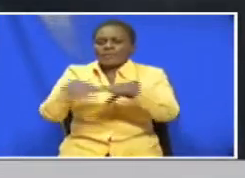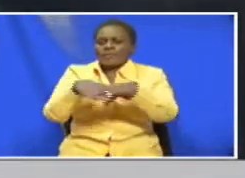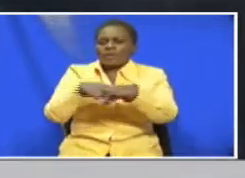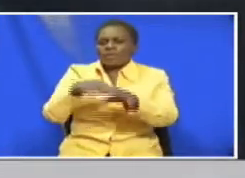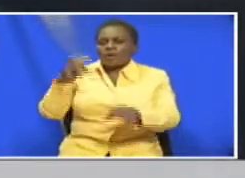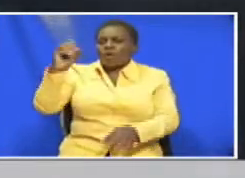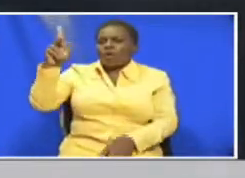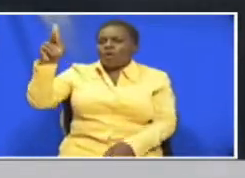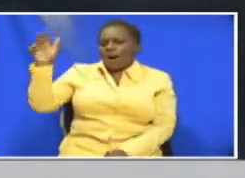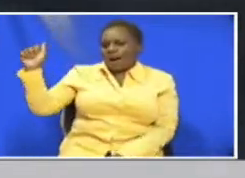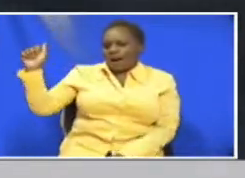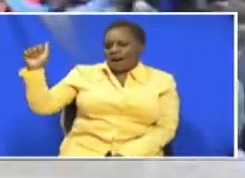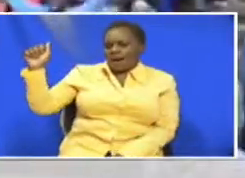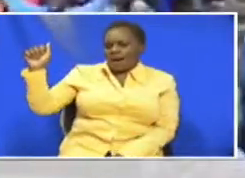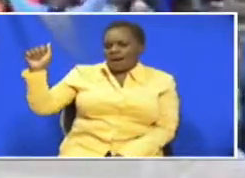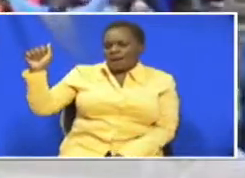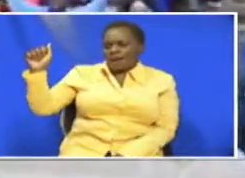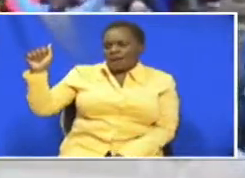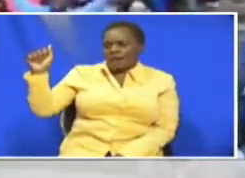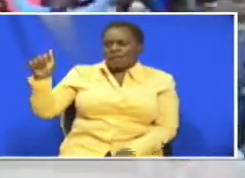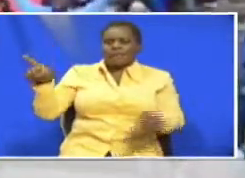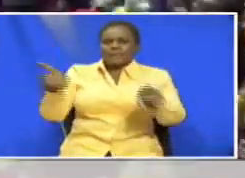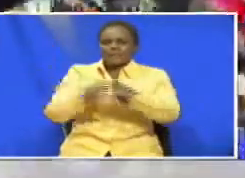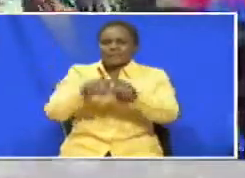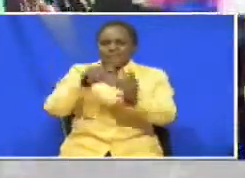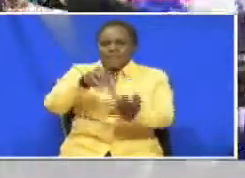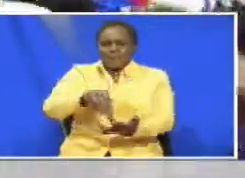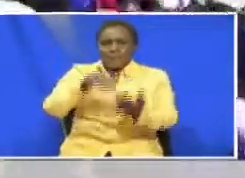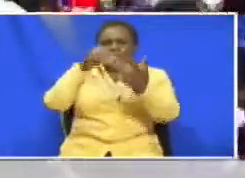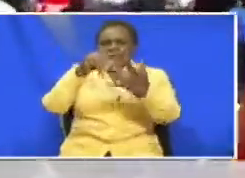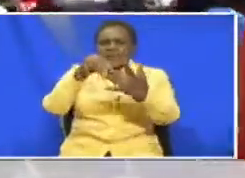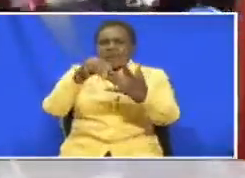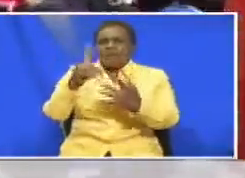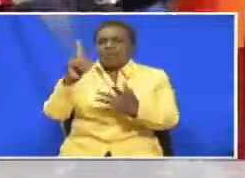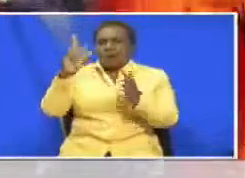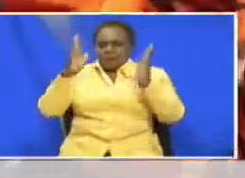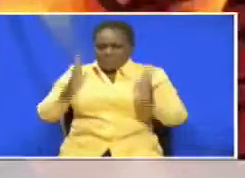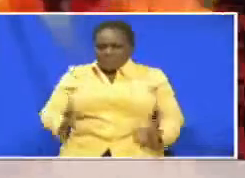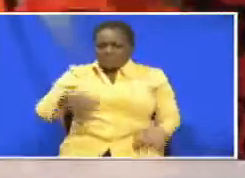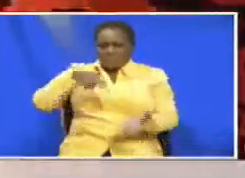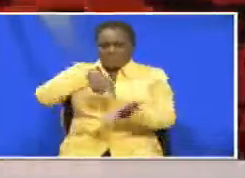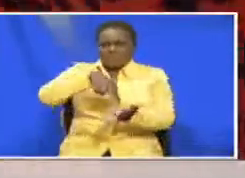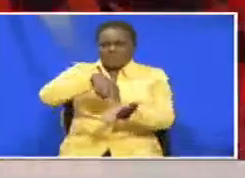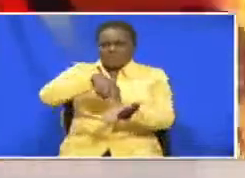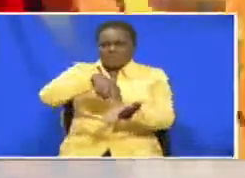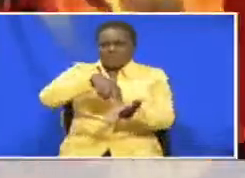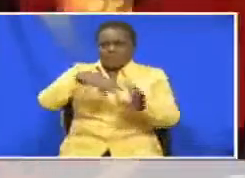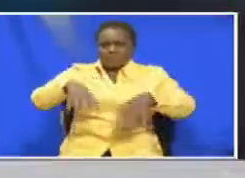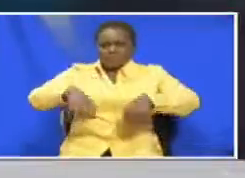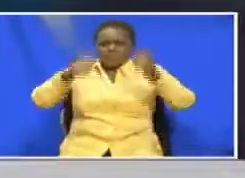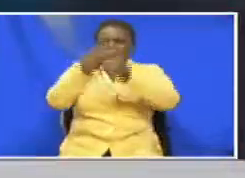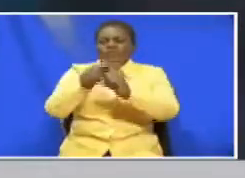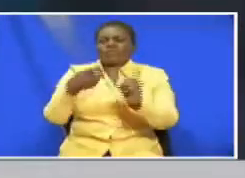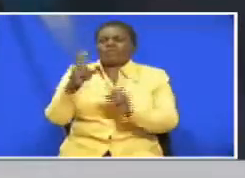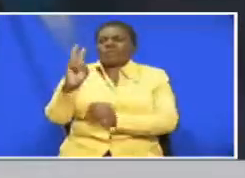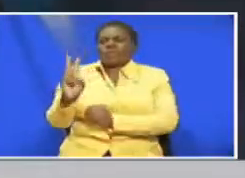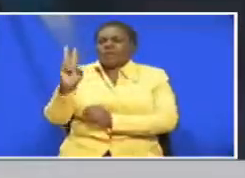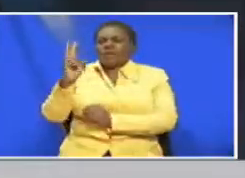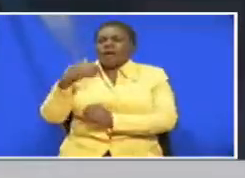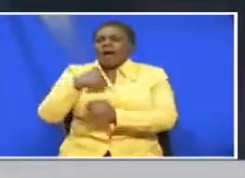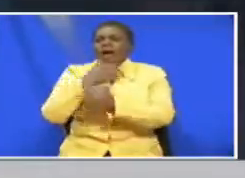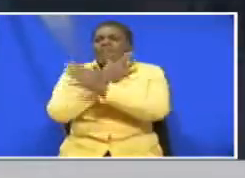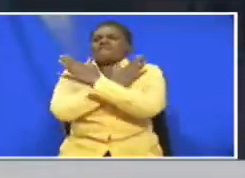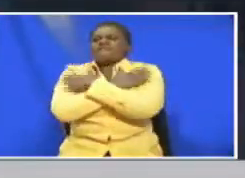kwenye muungano wa One Kenya Alliance ambao utateua mmoja wao mwakani kugombea urais kwa minajili ya kumrithi Uhuru Kenyatta. We are